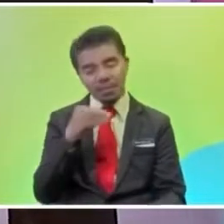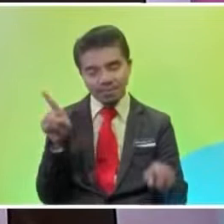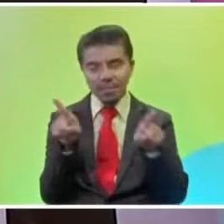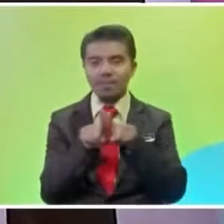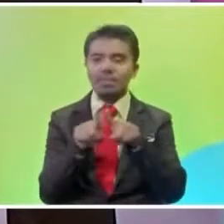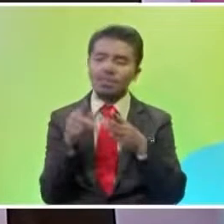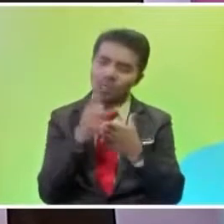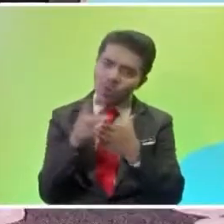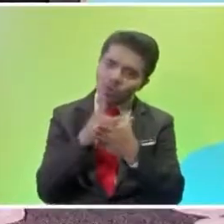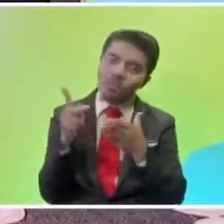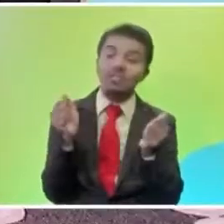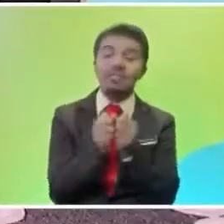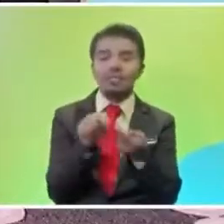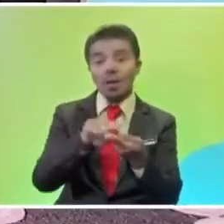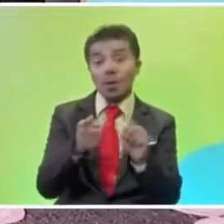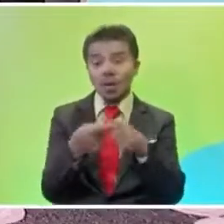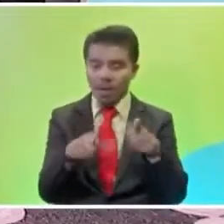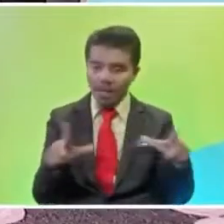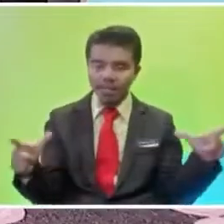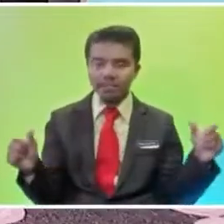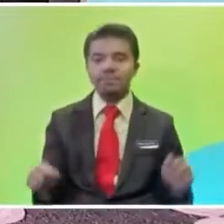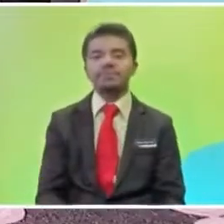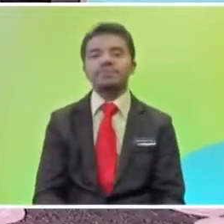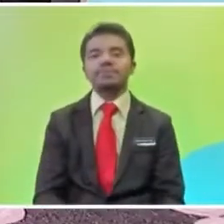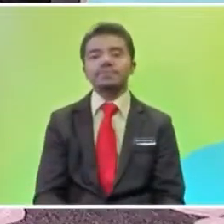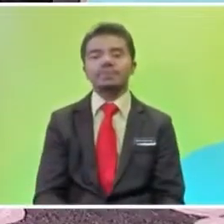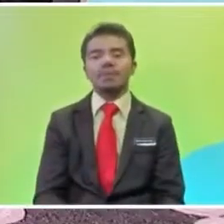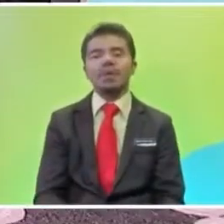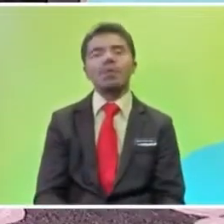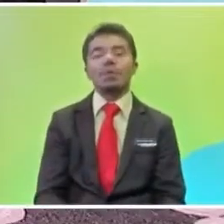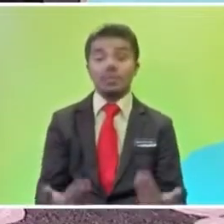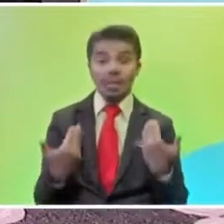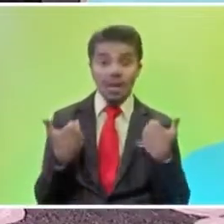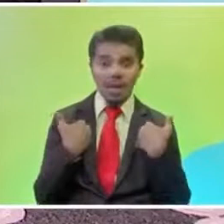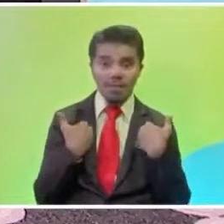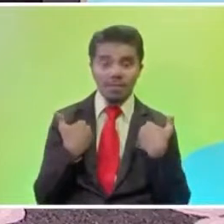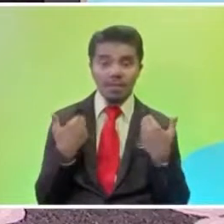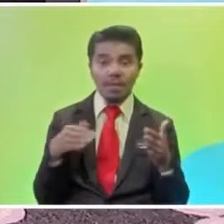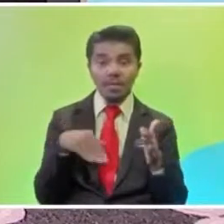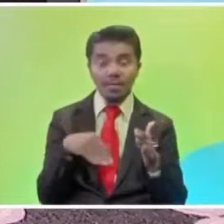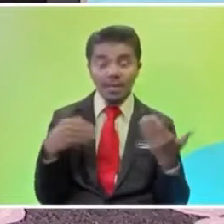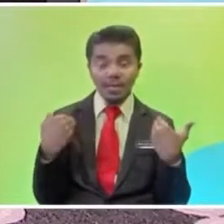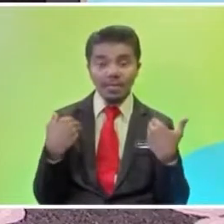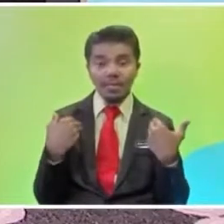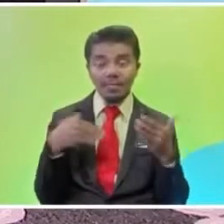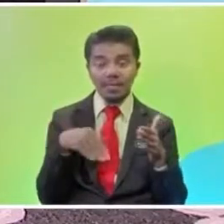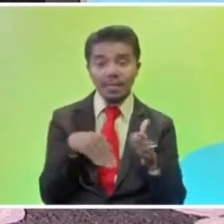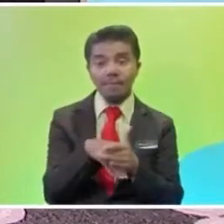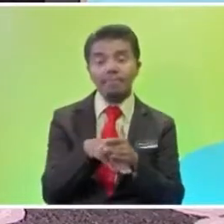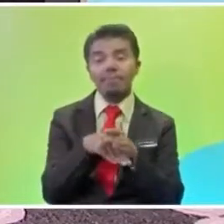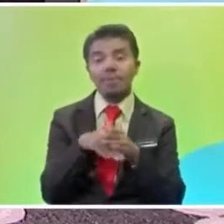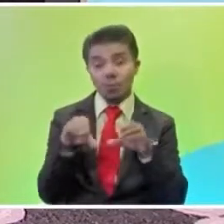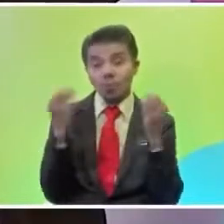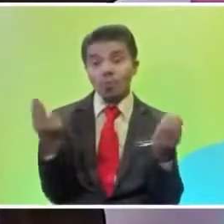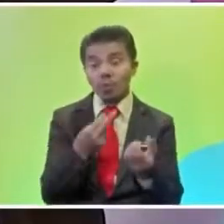kawan-kawan yang lain dalam satu perbincangan itu lebih kurang berapa rame murid yang akan tiba kita melihat kepada keadaan kesesuaian di